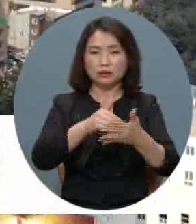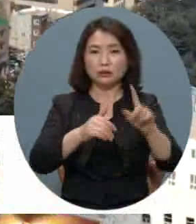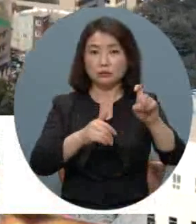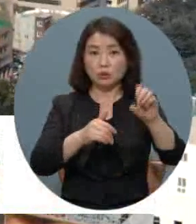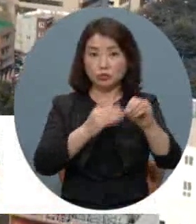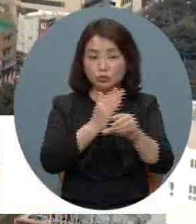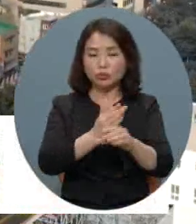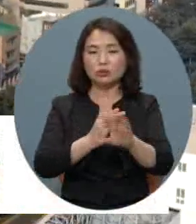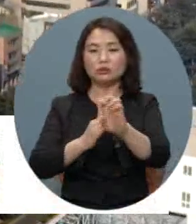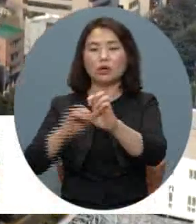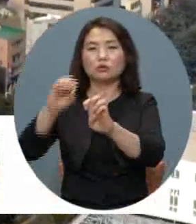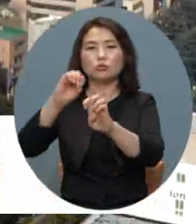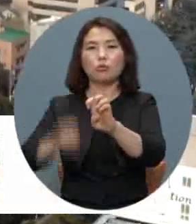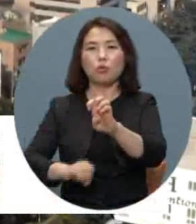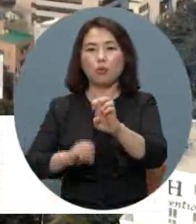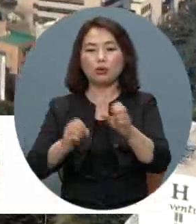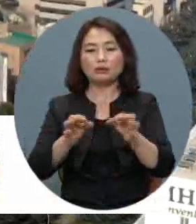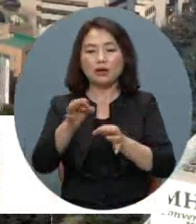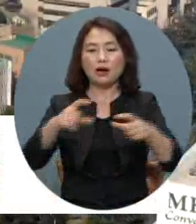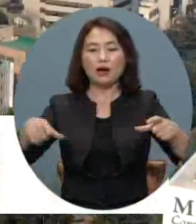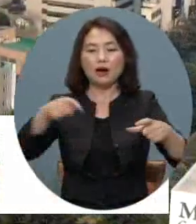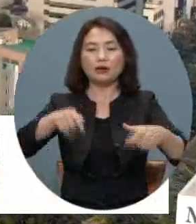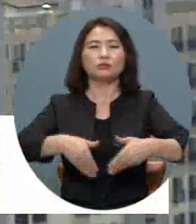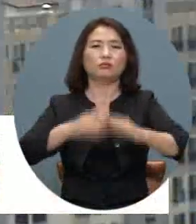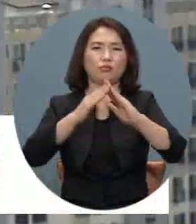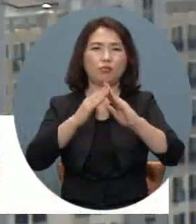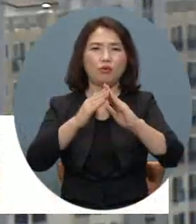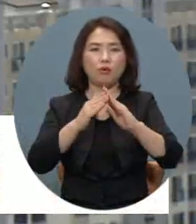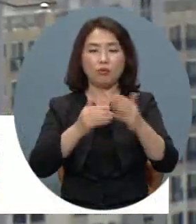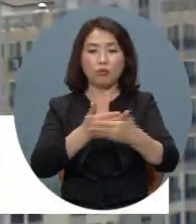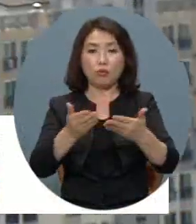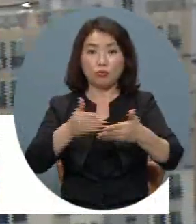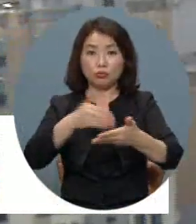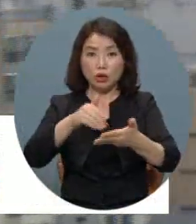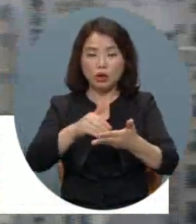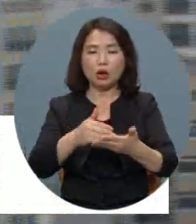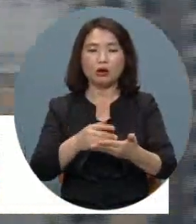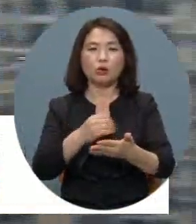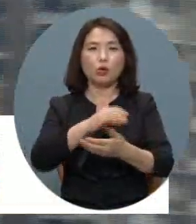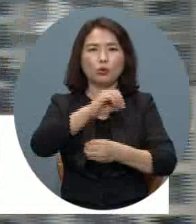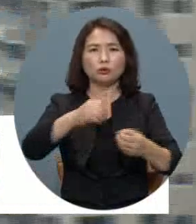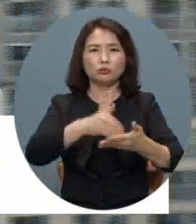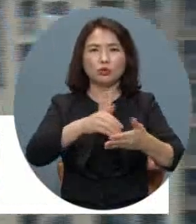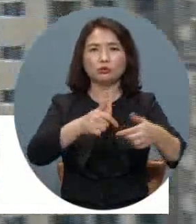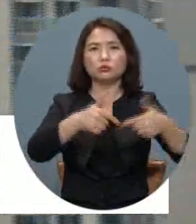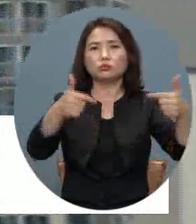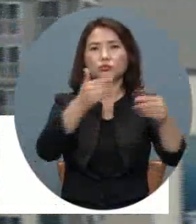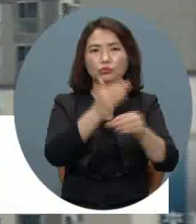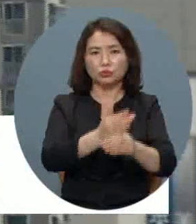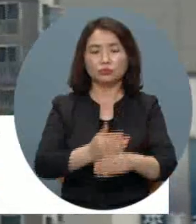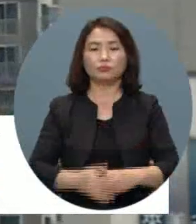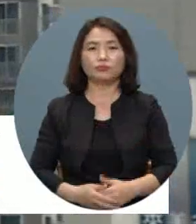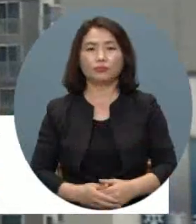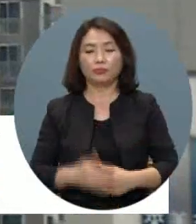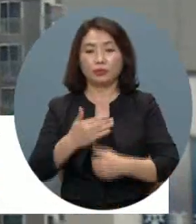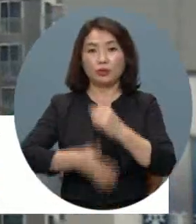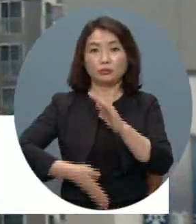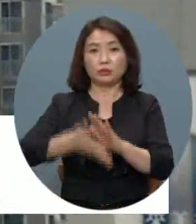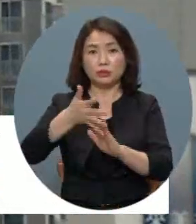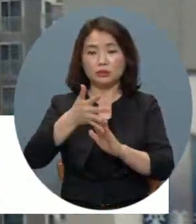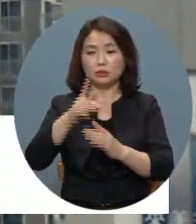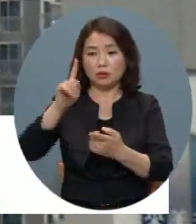가운데 40%가 상업지역에 공급됐고 공급 물량은 갈수록 느는 추세입니다.